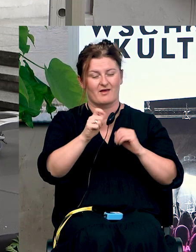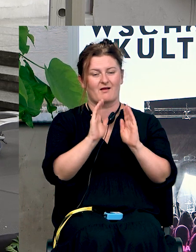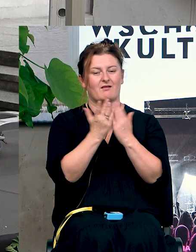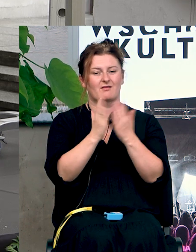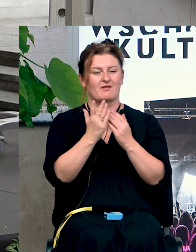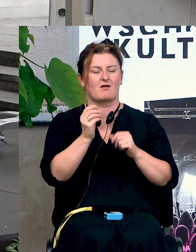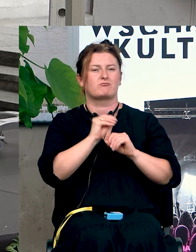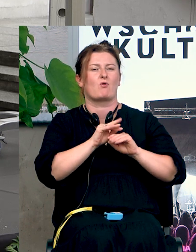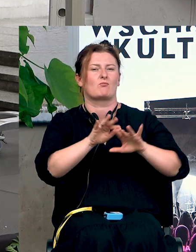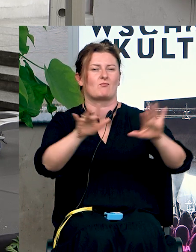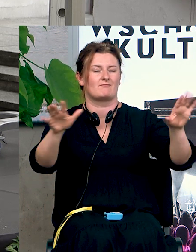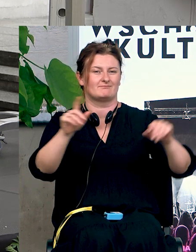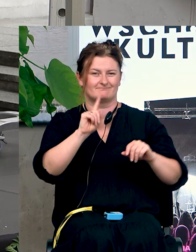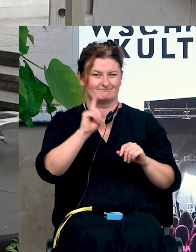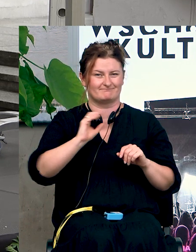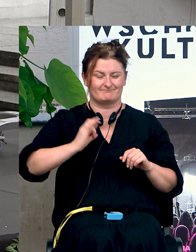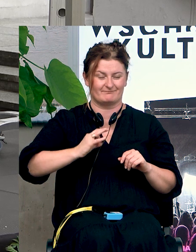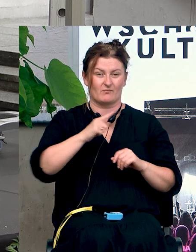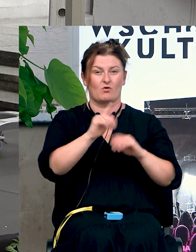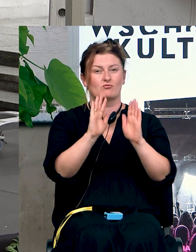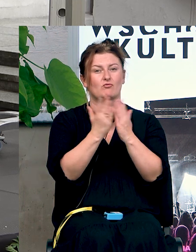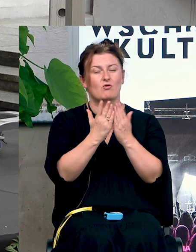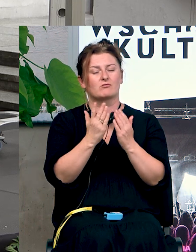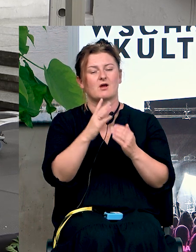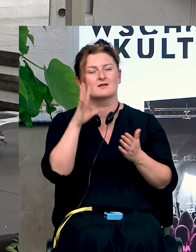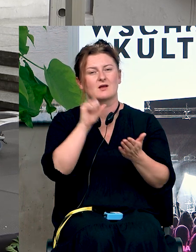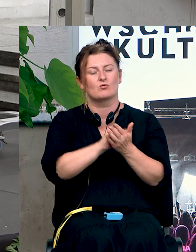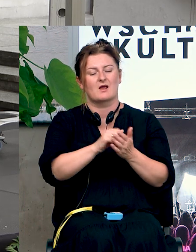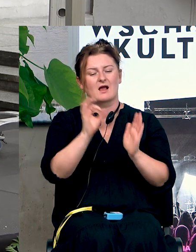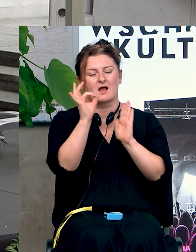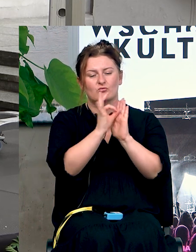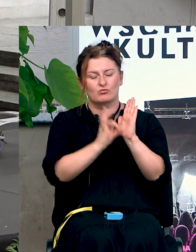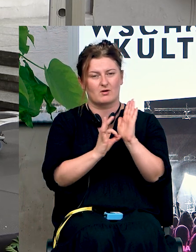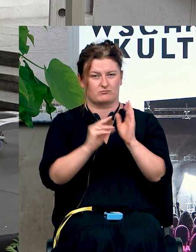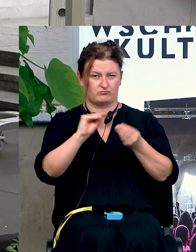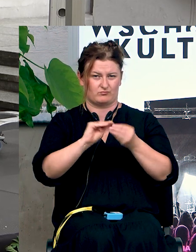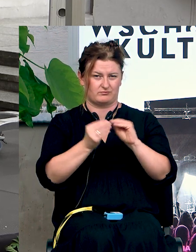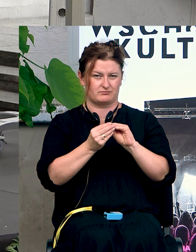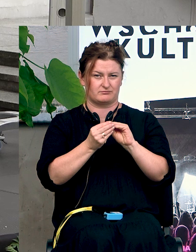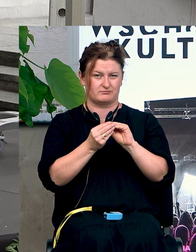komercyjna. To jest literatura, która zajmuje się współczesnymi problemami